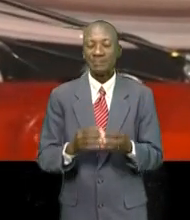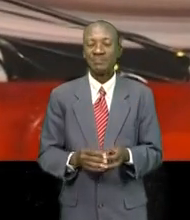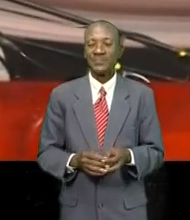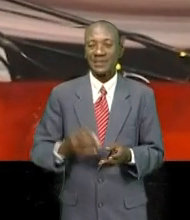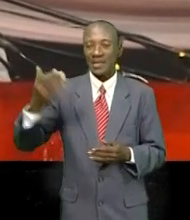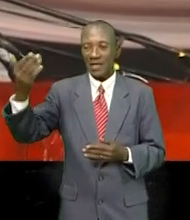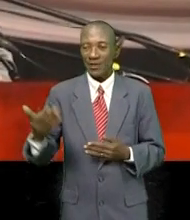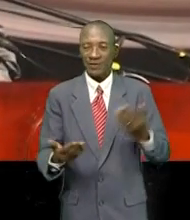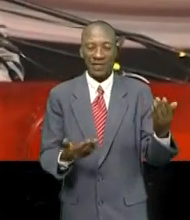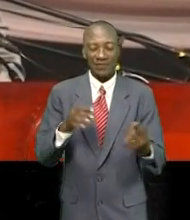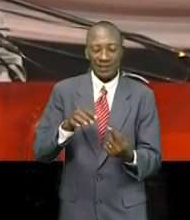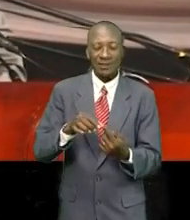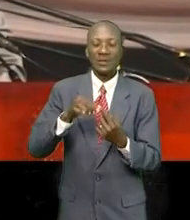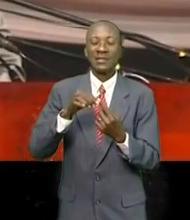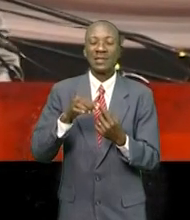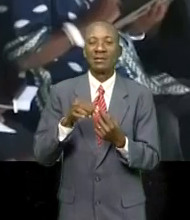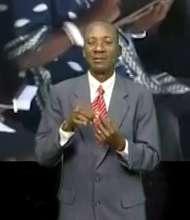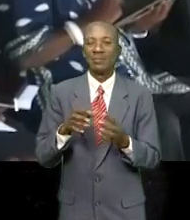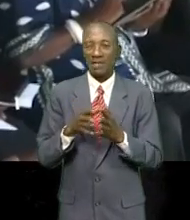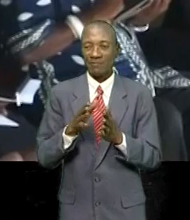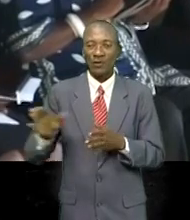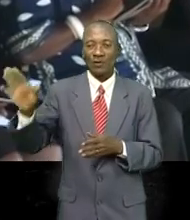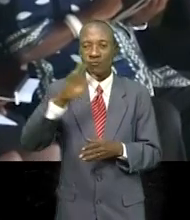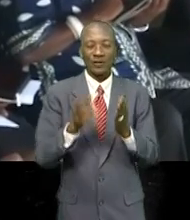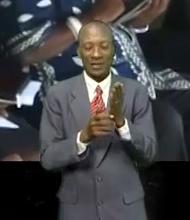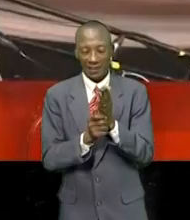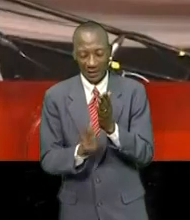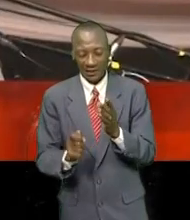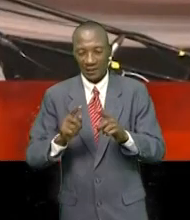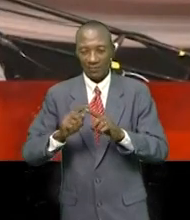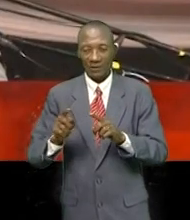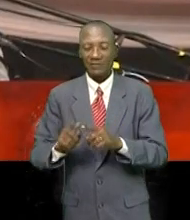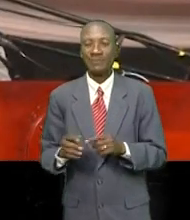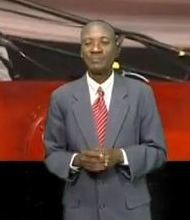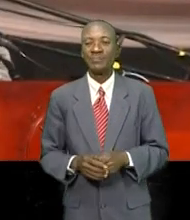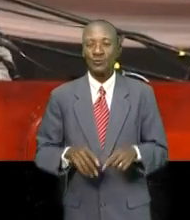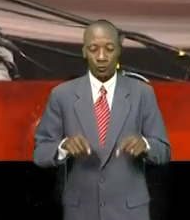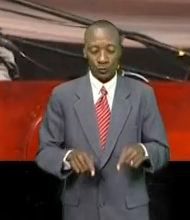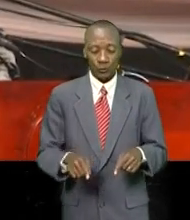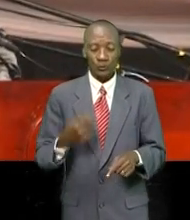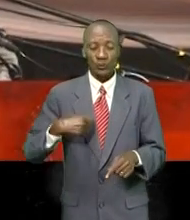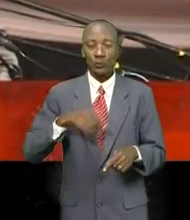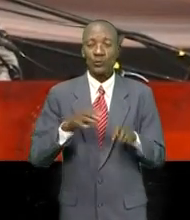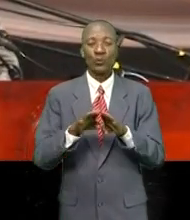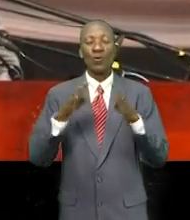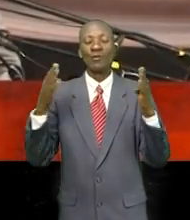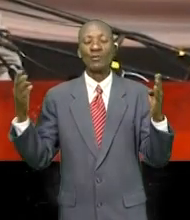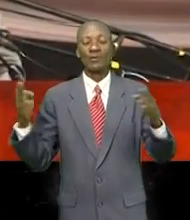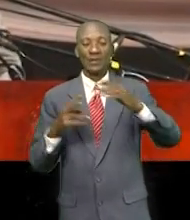vos titres et qualités respectifs. Le pont que nous inaugurons ce jour sur le fleuve